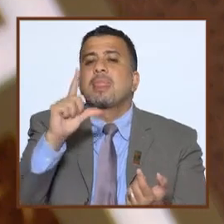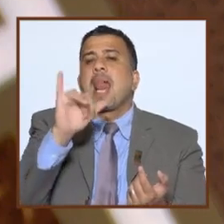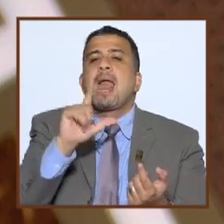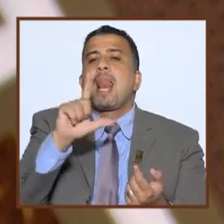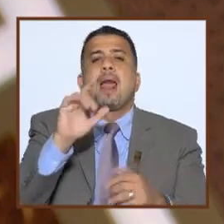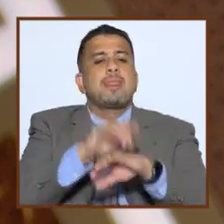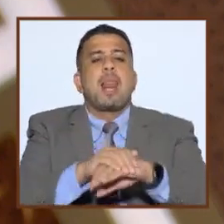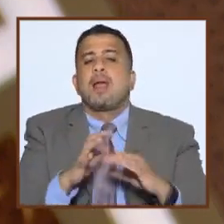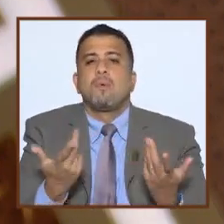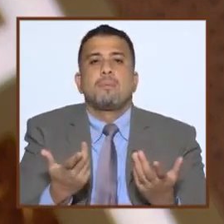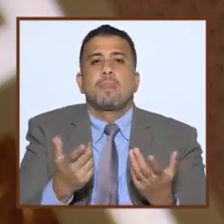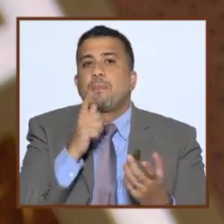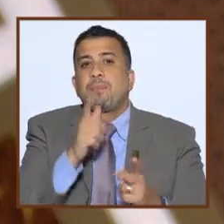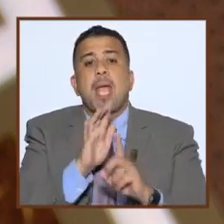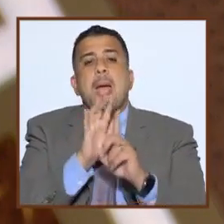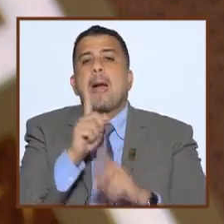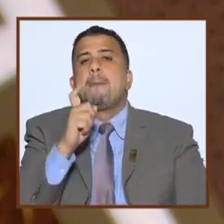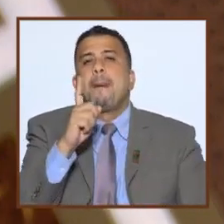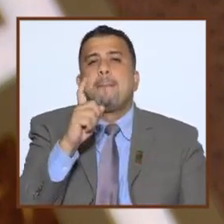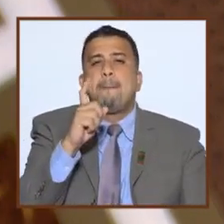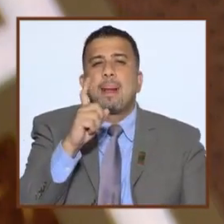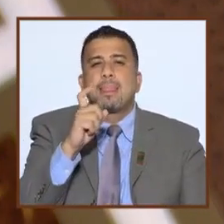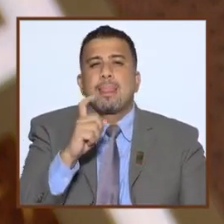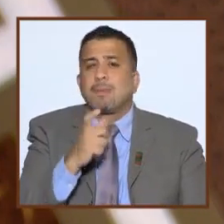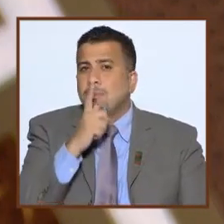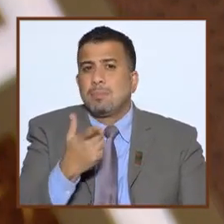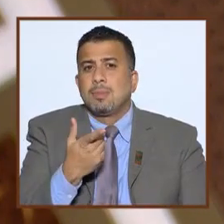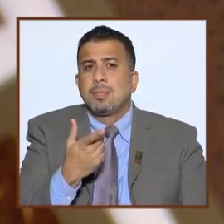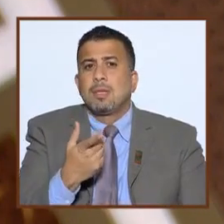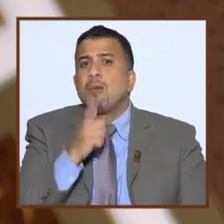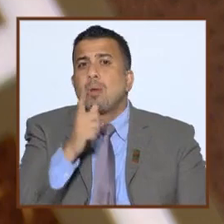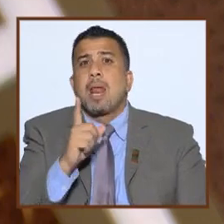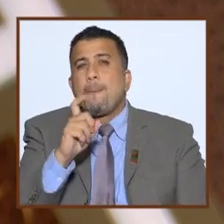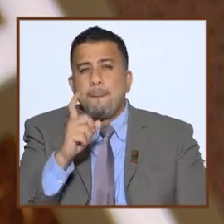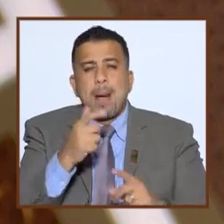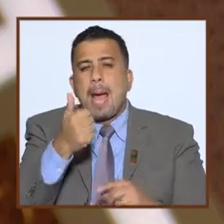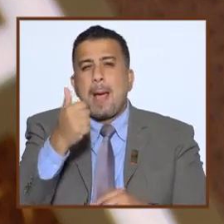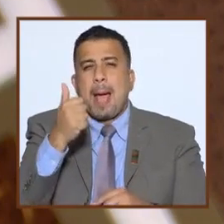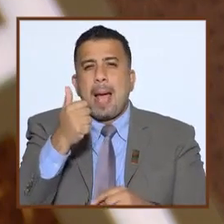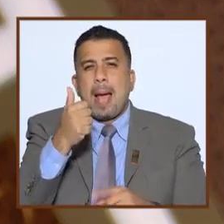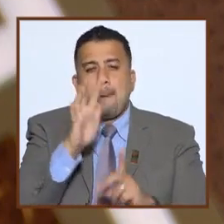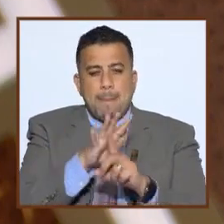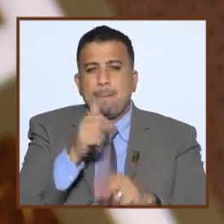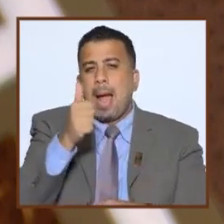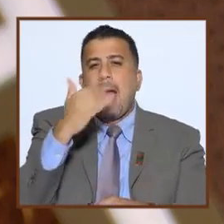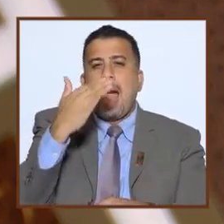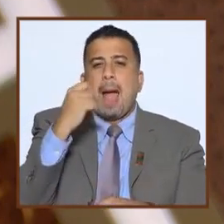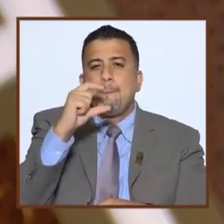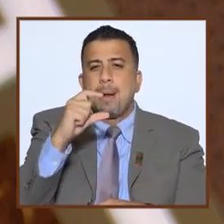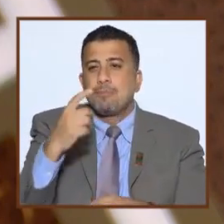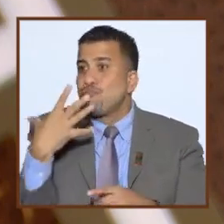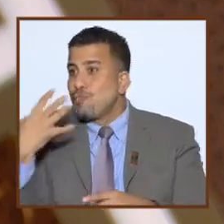الامام احمد امام اهل السنه ماذا يقول لا تقلدني ولا تقلد الشافعي ولا مالك ولا